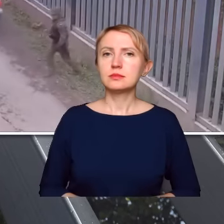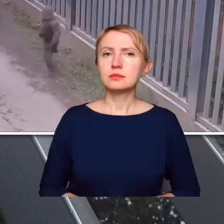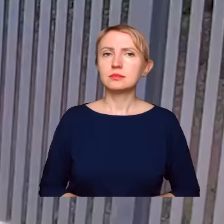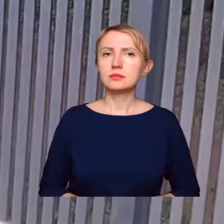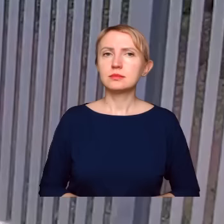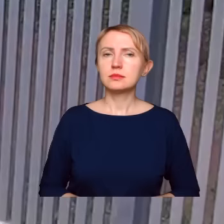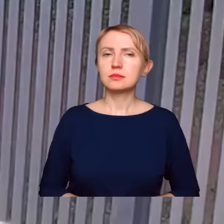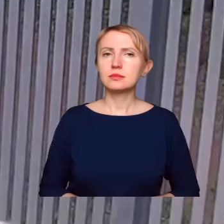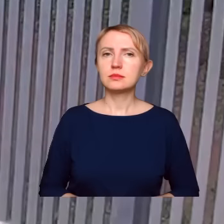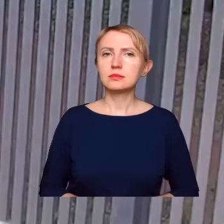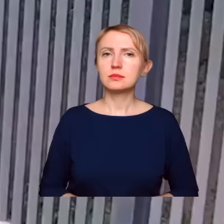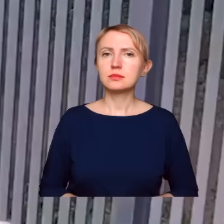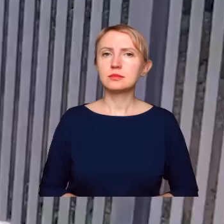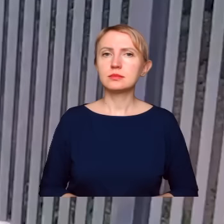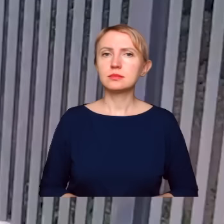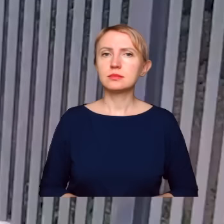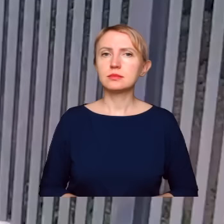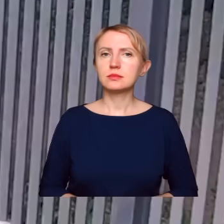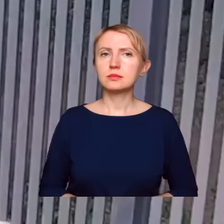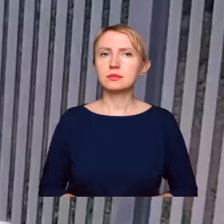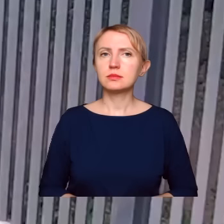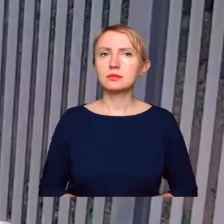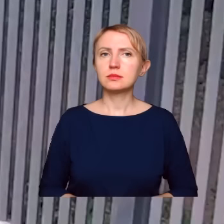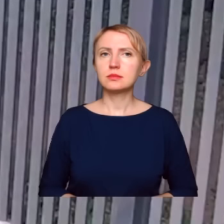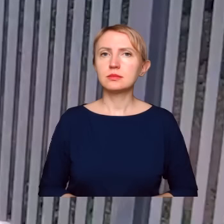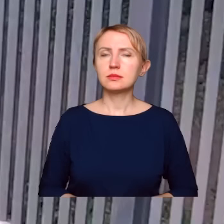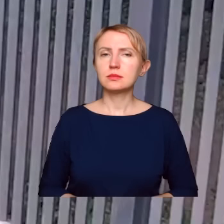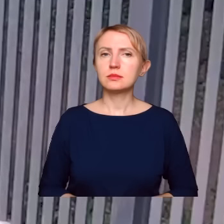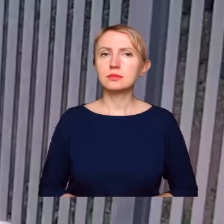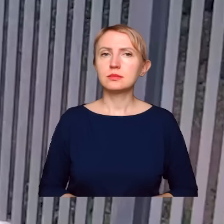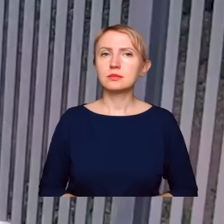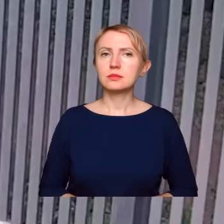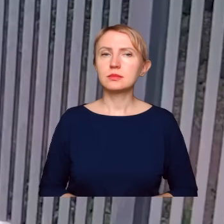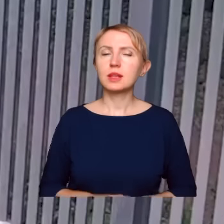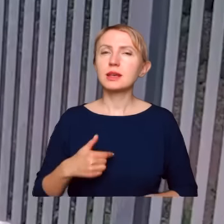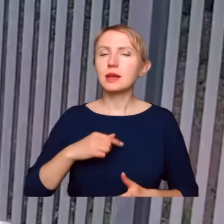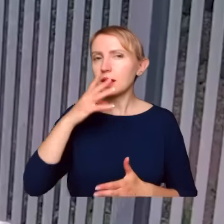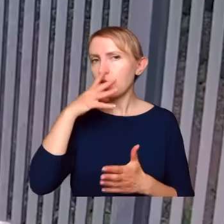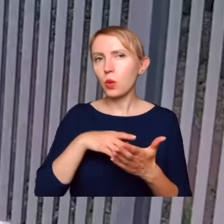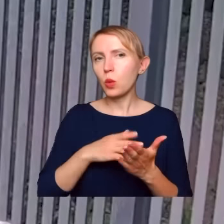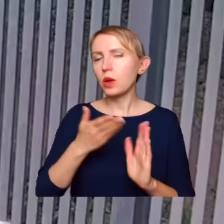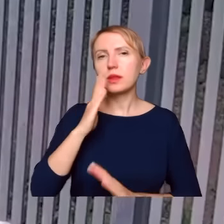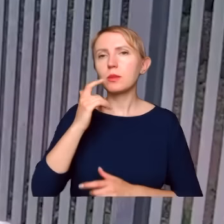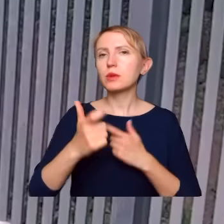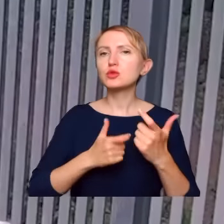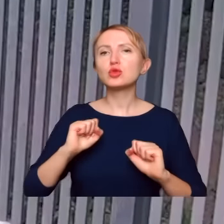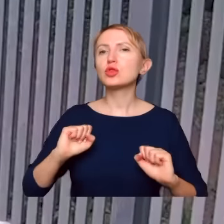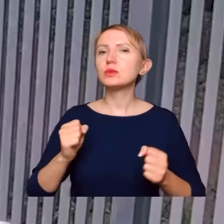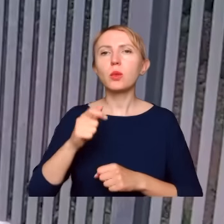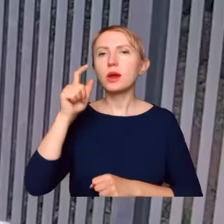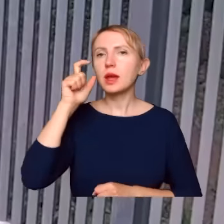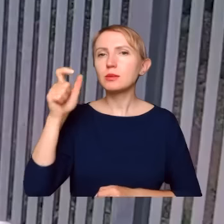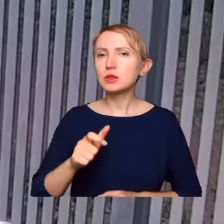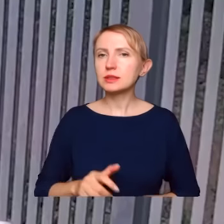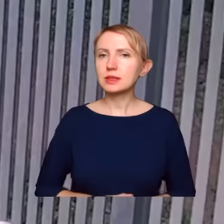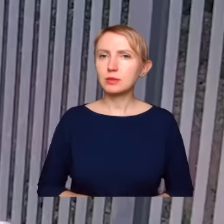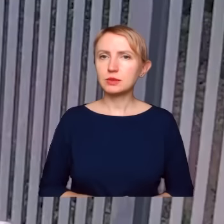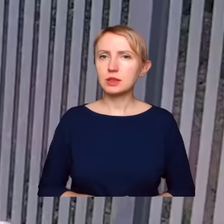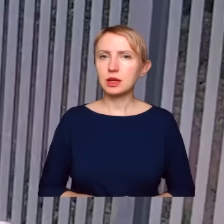Szanowni państwo, proszę pozwolić mi, że odetnę się od tej oceny, czy to są działania przestępcze. Natomiast